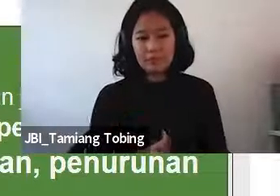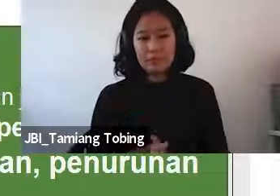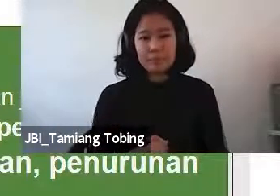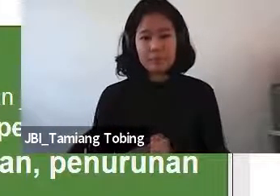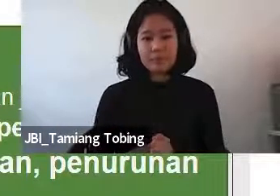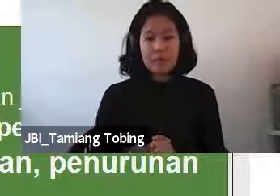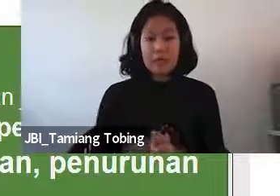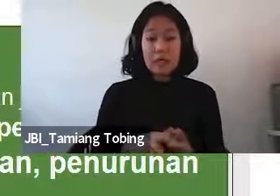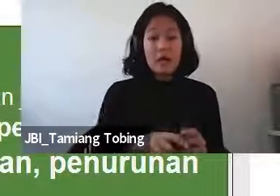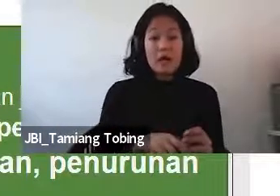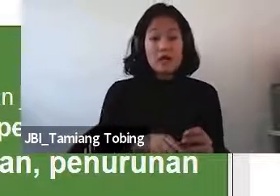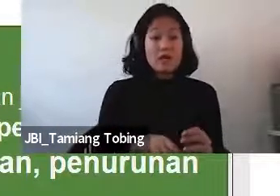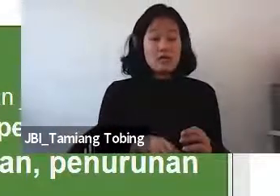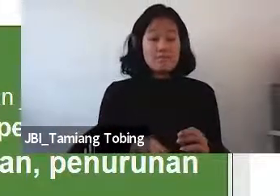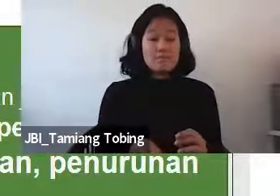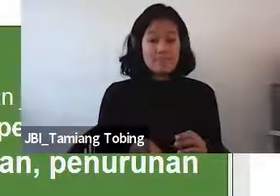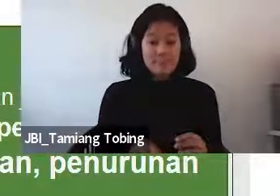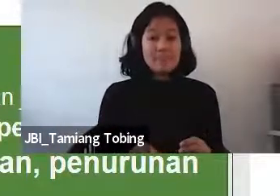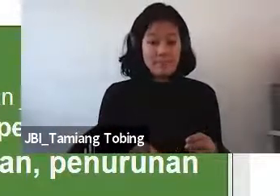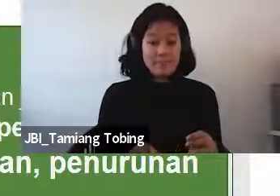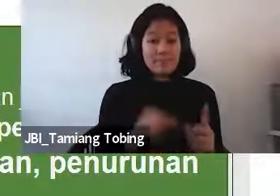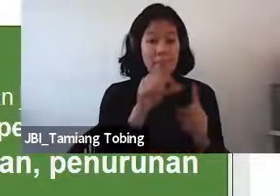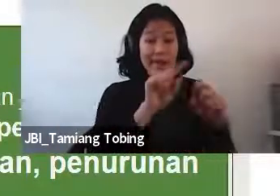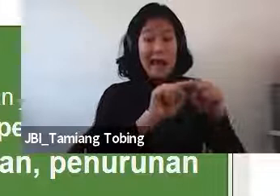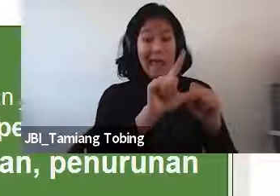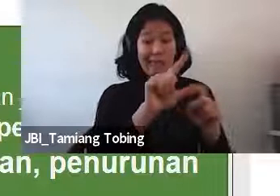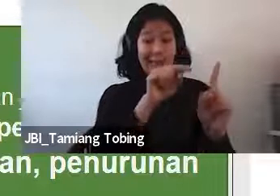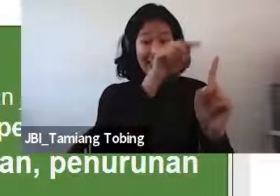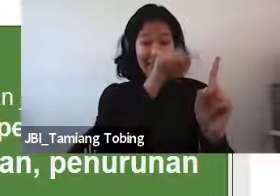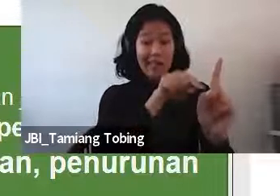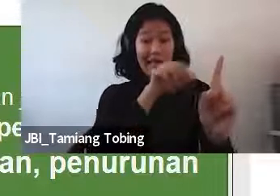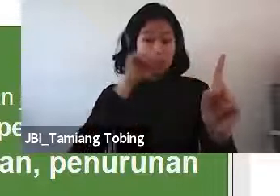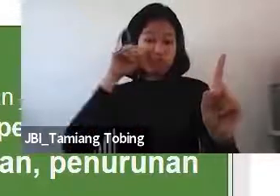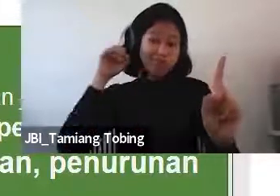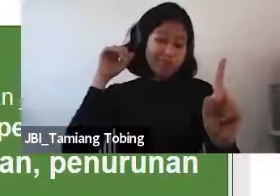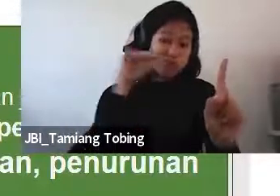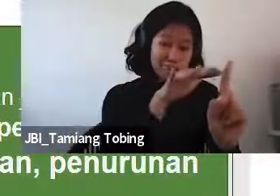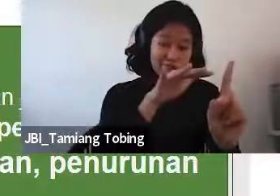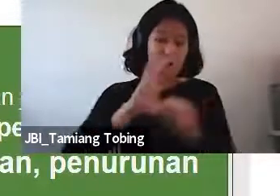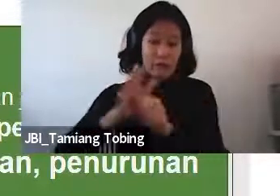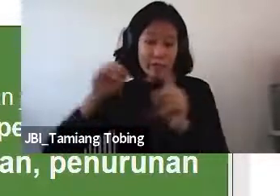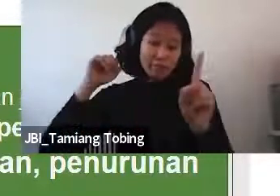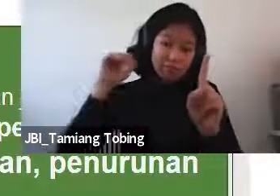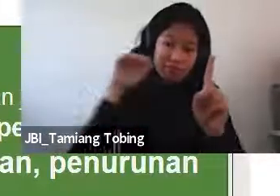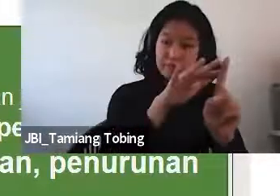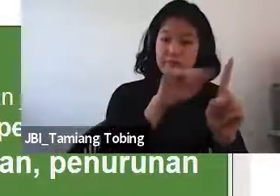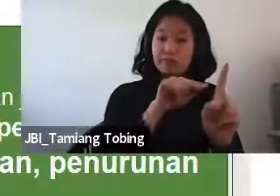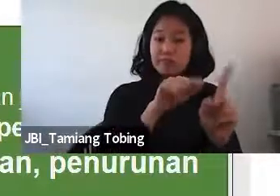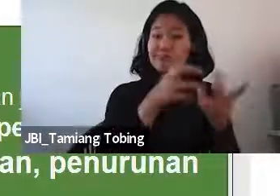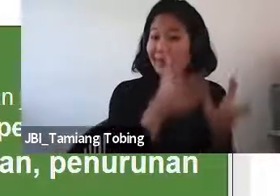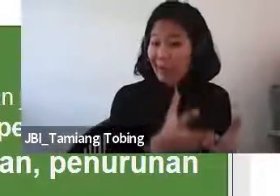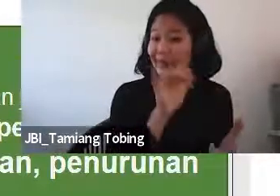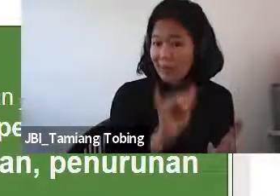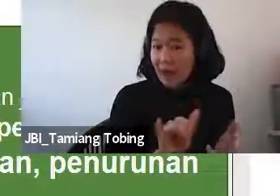walaupun mereka itu terdampak dengan adanya COVID-19 ini, tetapi